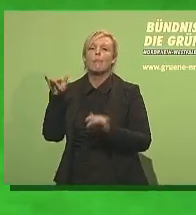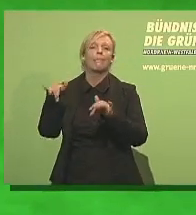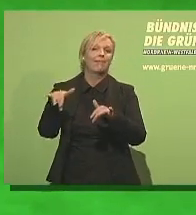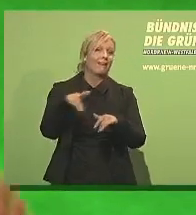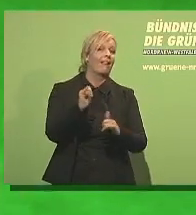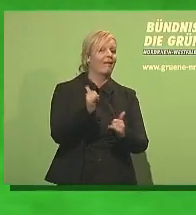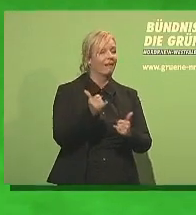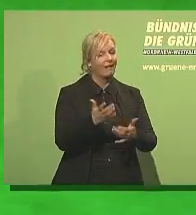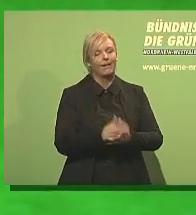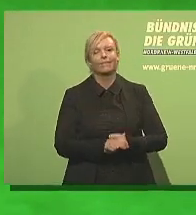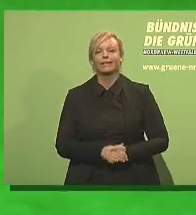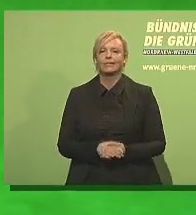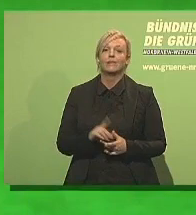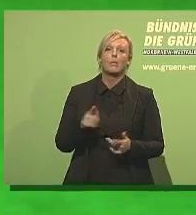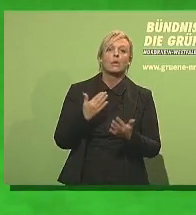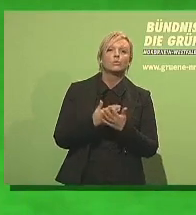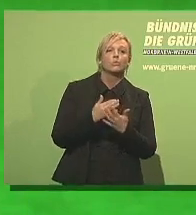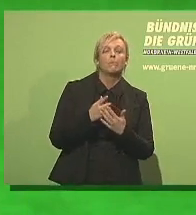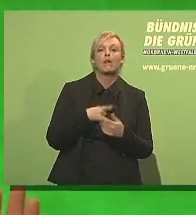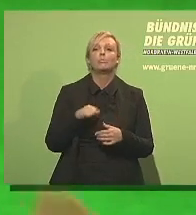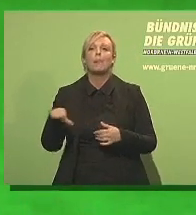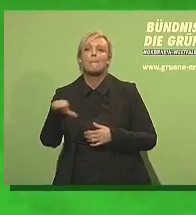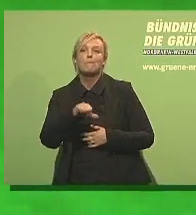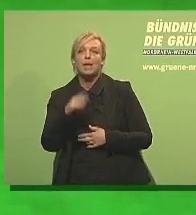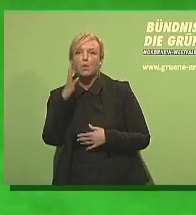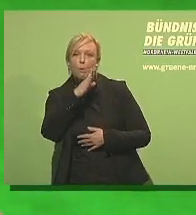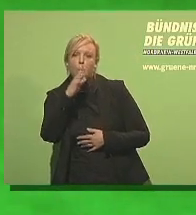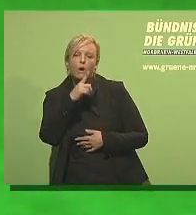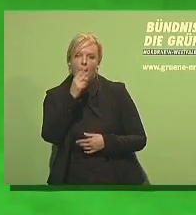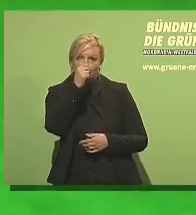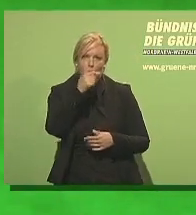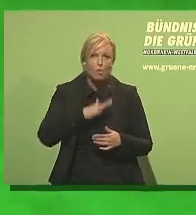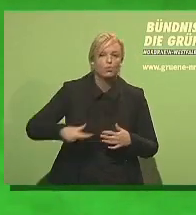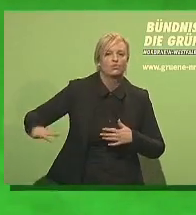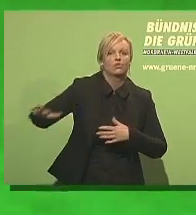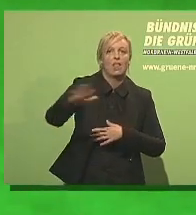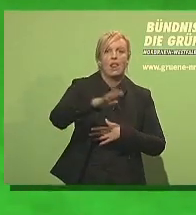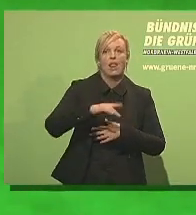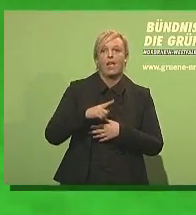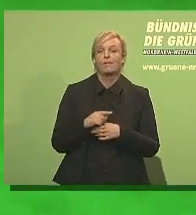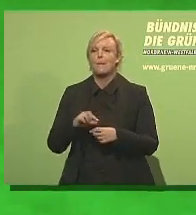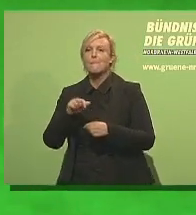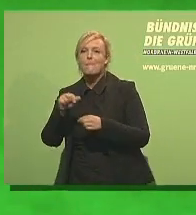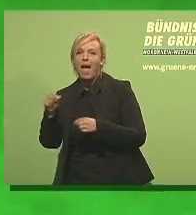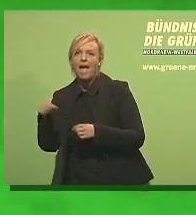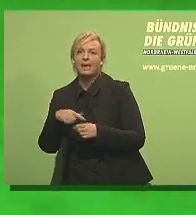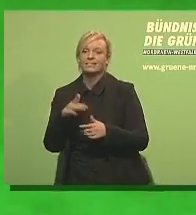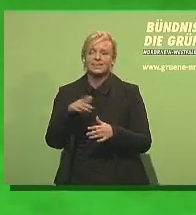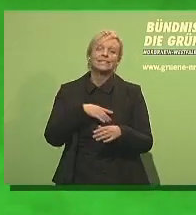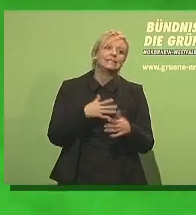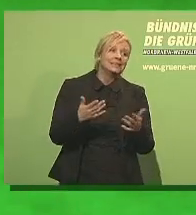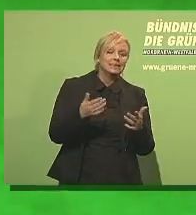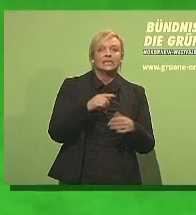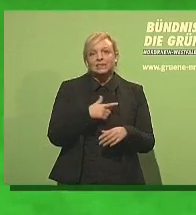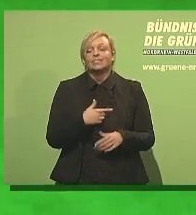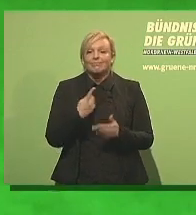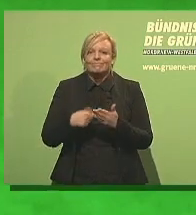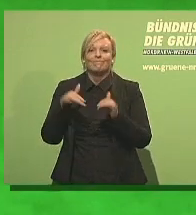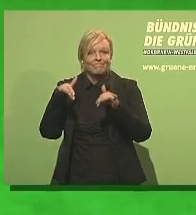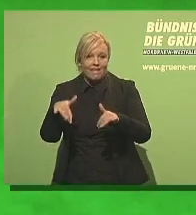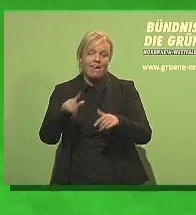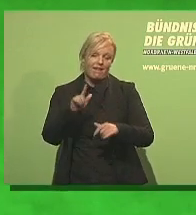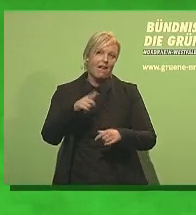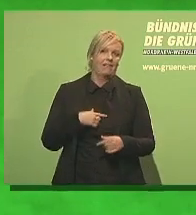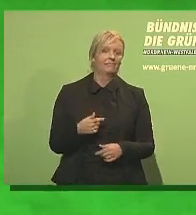ganzen Boni bei Biogas im Münsterland, die Fehlentwicklungen mit Maismonokulturen. Da gibt es eine ganze Menge tun. Aber man darf